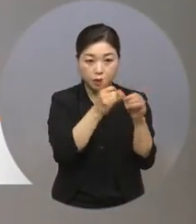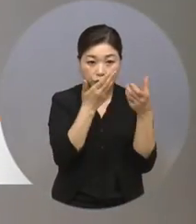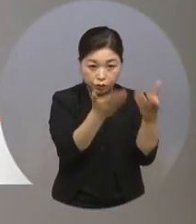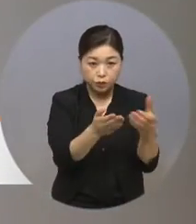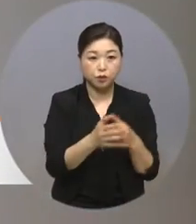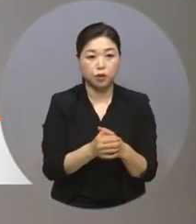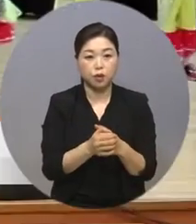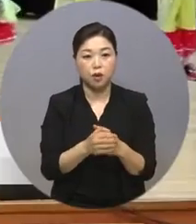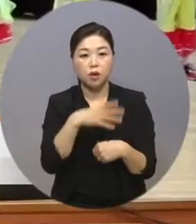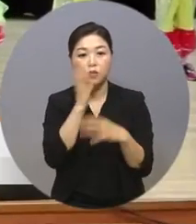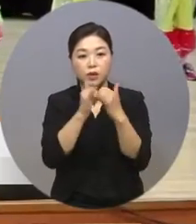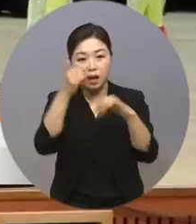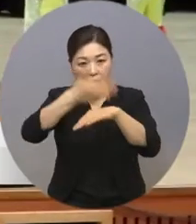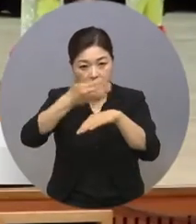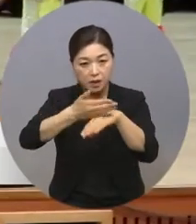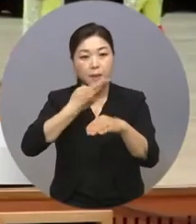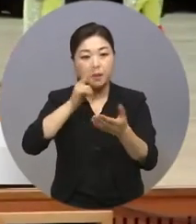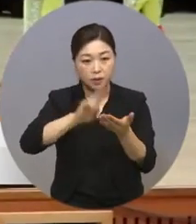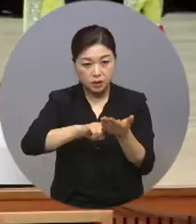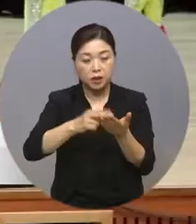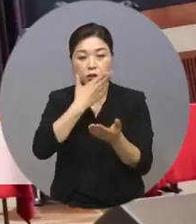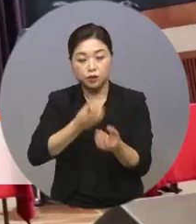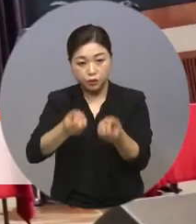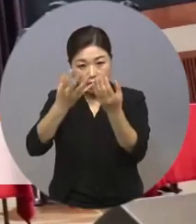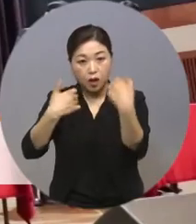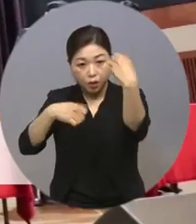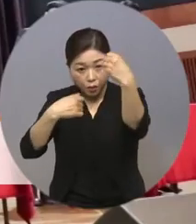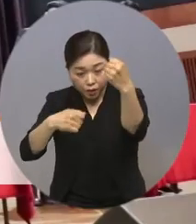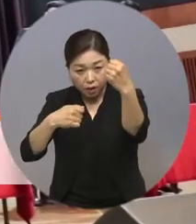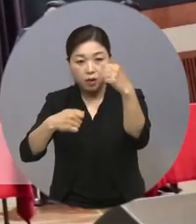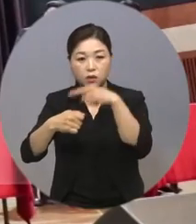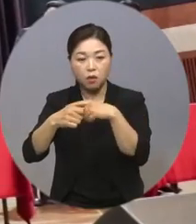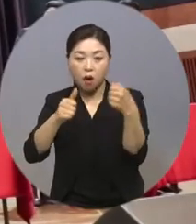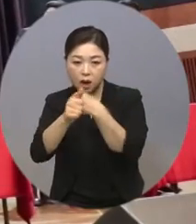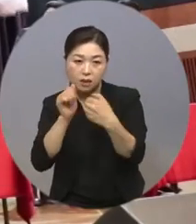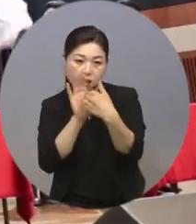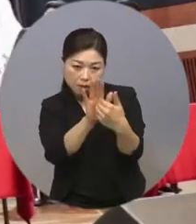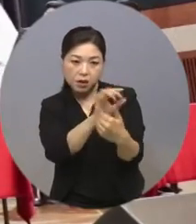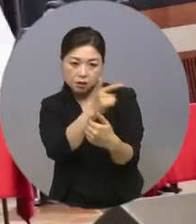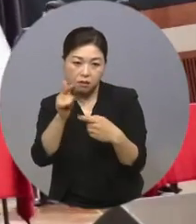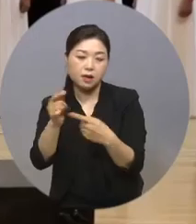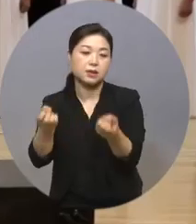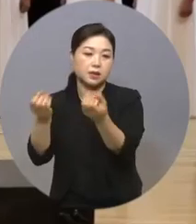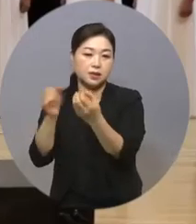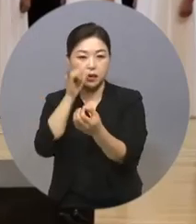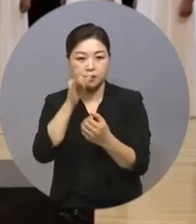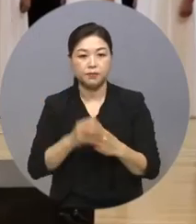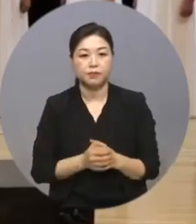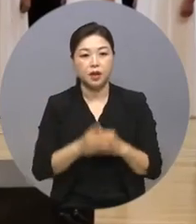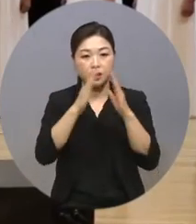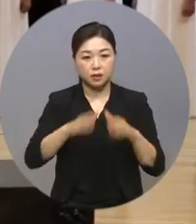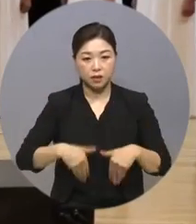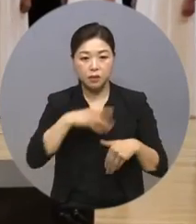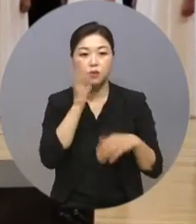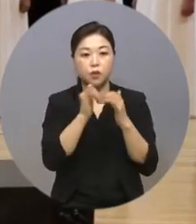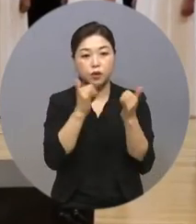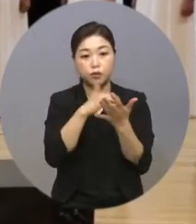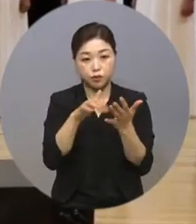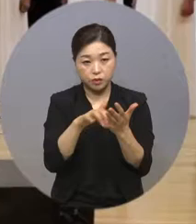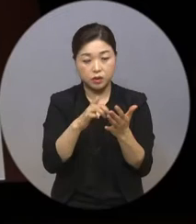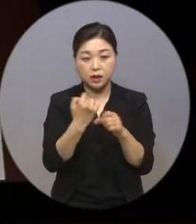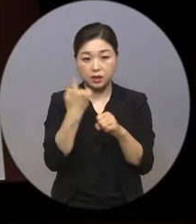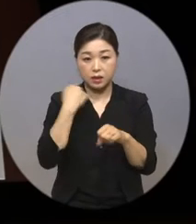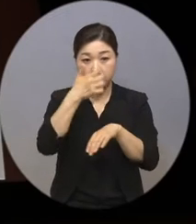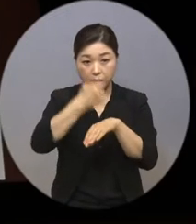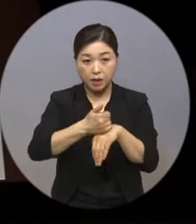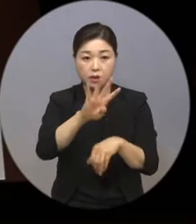편지와 축하 공연, 노인학대 예방 퍼포먼스 순으로 다채롭게 진행됐습니다. 전남의 노인 인구는 지난해 말 기준